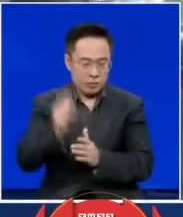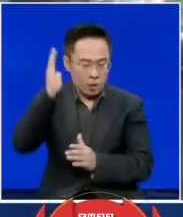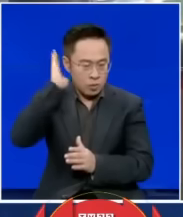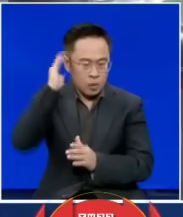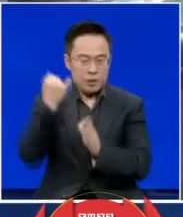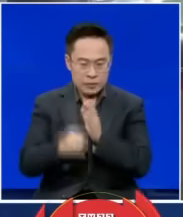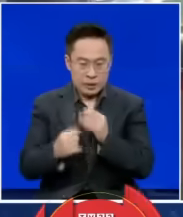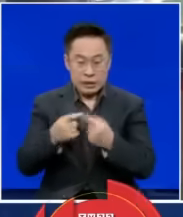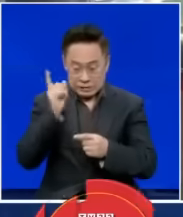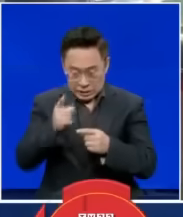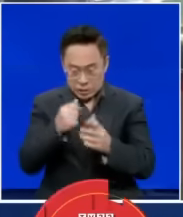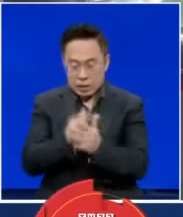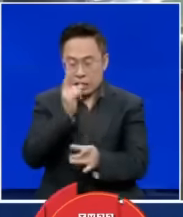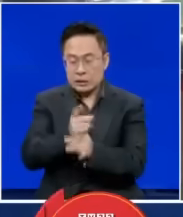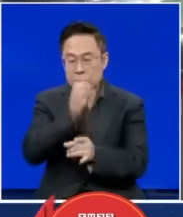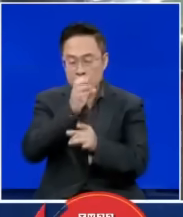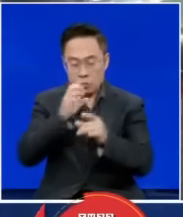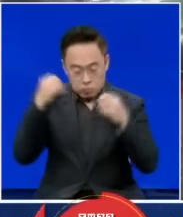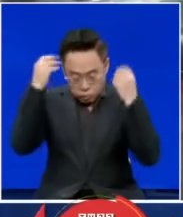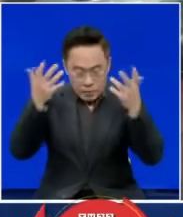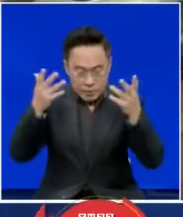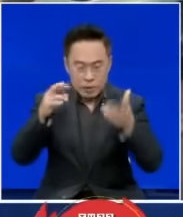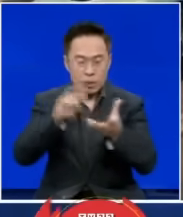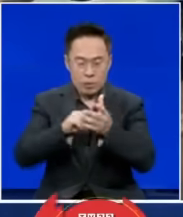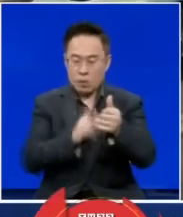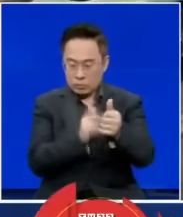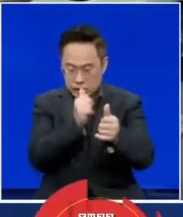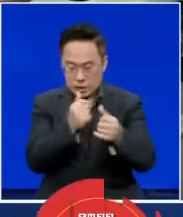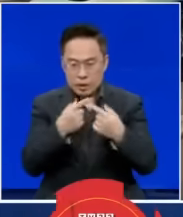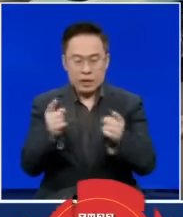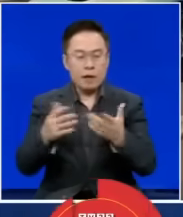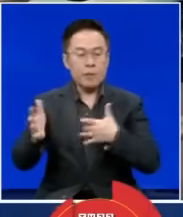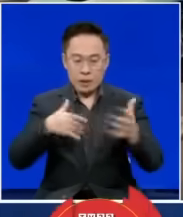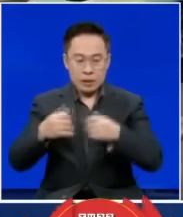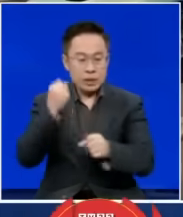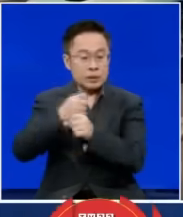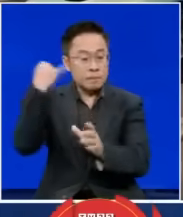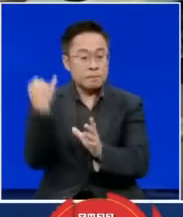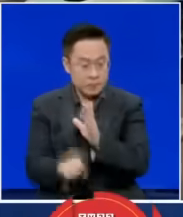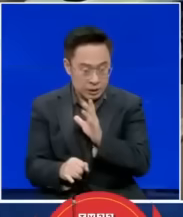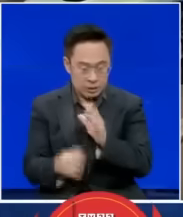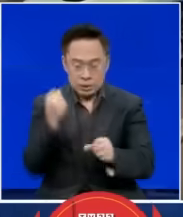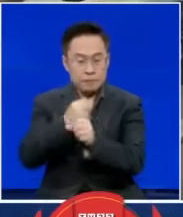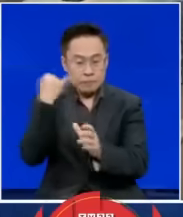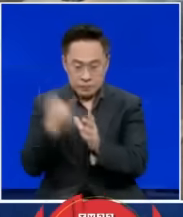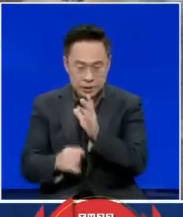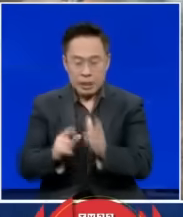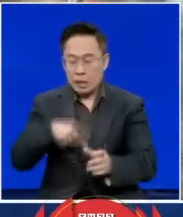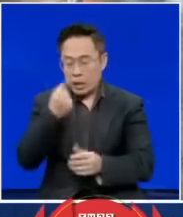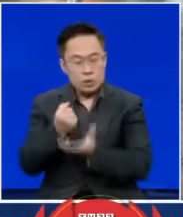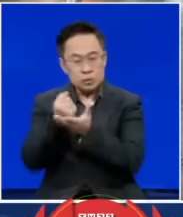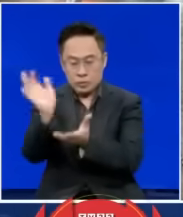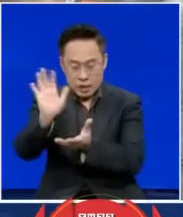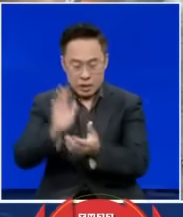ป็นเด็กดีเขาเป็นเด็กดีลูกก็เป็นเด็กดีก่อนจะยืนยันบอกว่าจะเป็นลูกของท่านรัฐมนตรีเองหรือเป็นรัฐมนตรีช่วยเนี่ยก็ช่วยอะไรกันไม่ได้หรอก